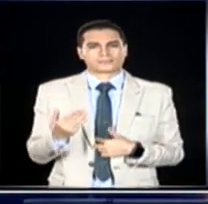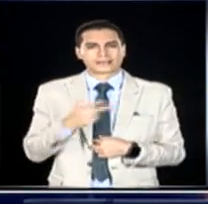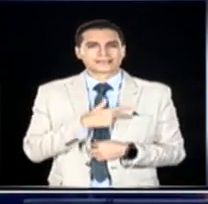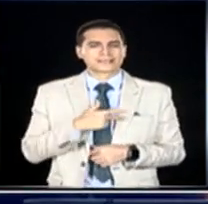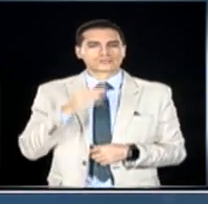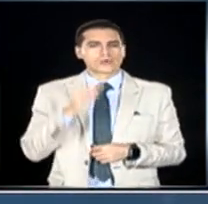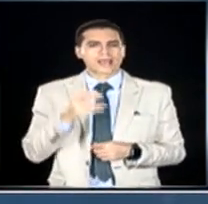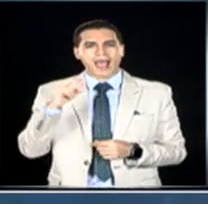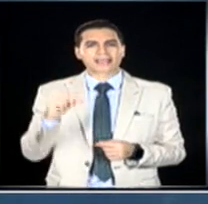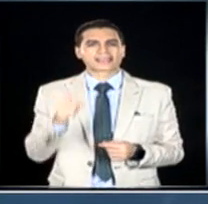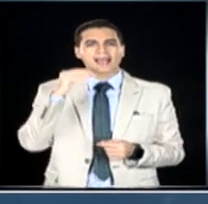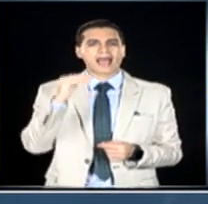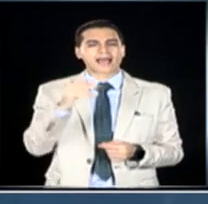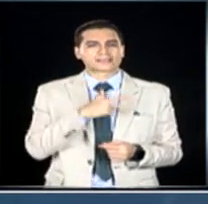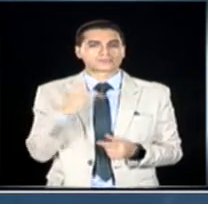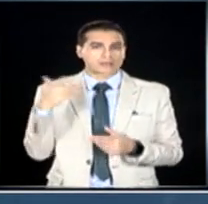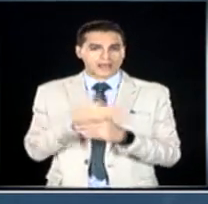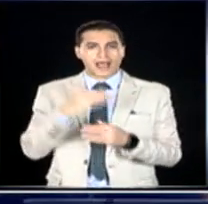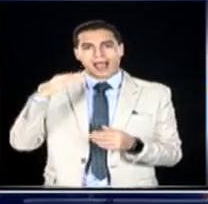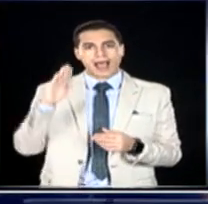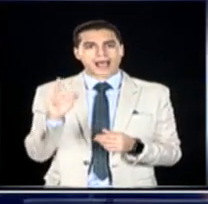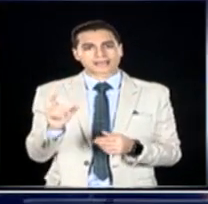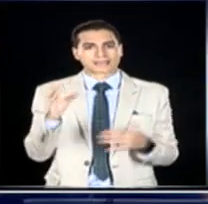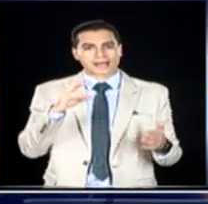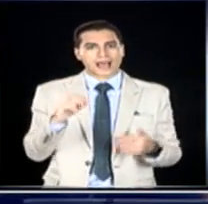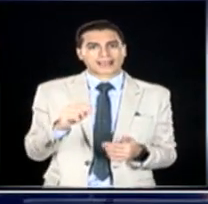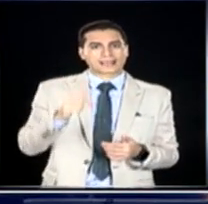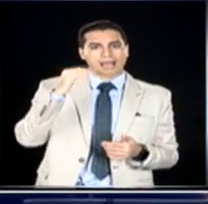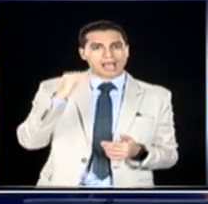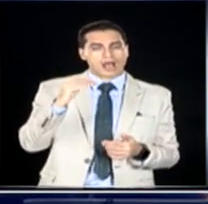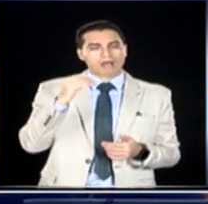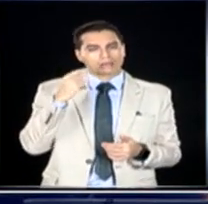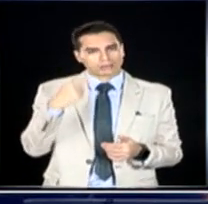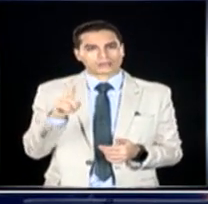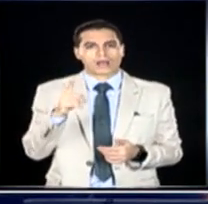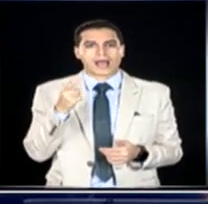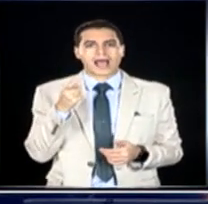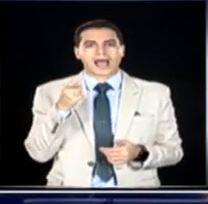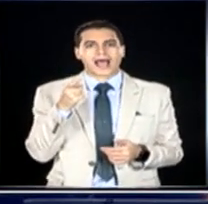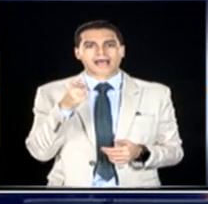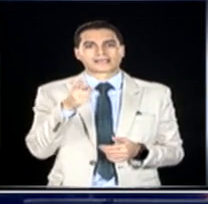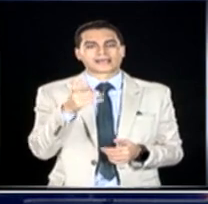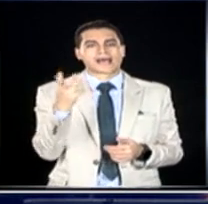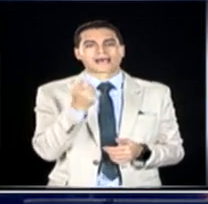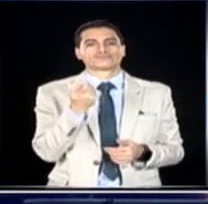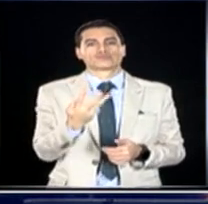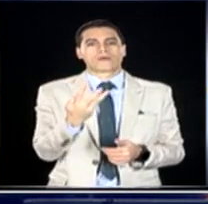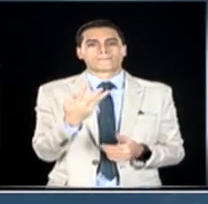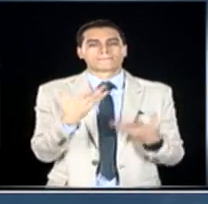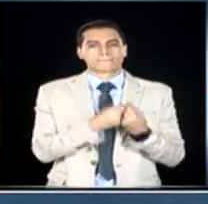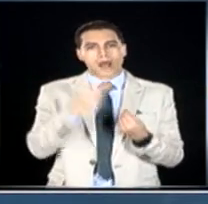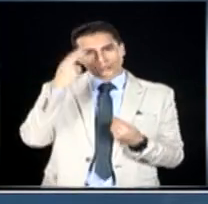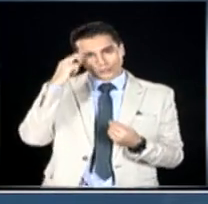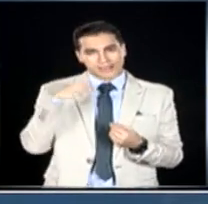اسمه ايه قداح؟ حسن قداح. حسن قداح طبعا، 45 هدف مع الخليج